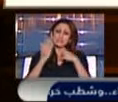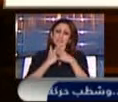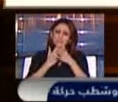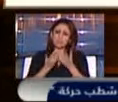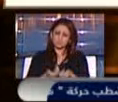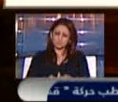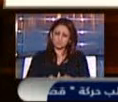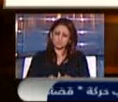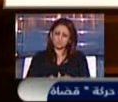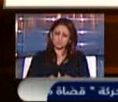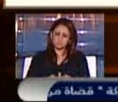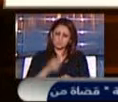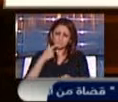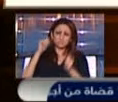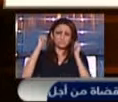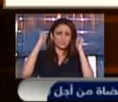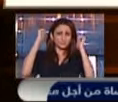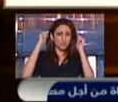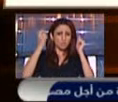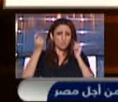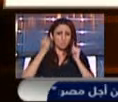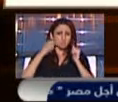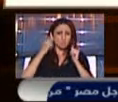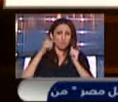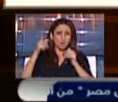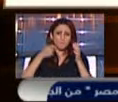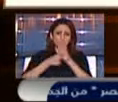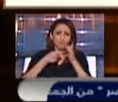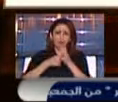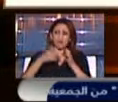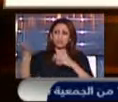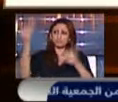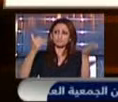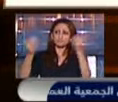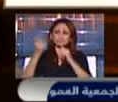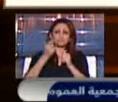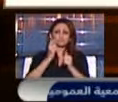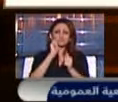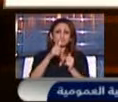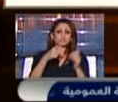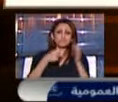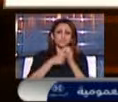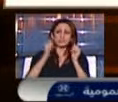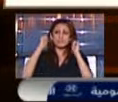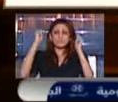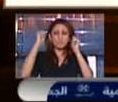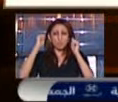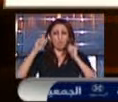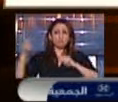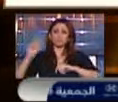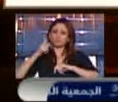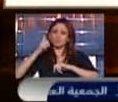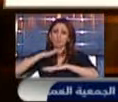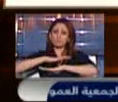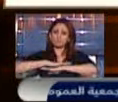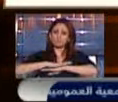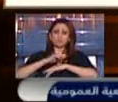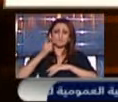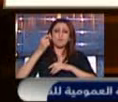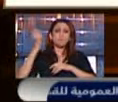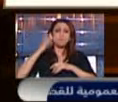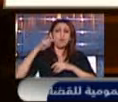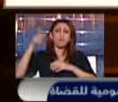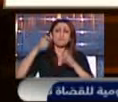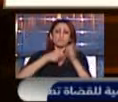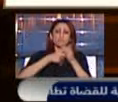العاريه. مش دلوقتي البلطجيه مستاجرين في كل مكان، الثوار معروفين لكن البلطجيه مستاجرين في كل